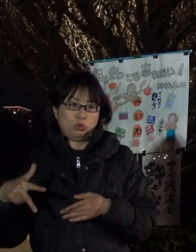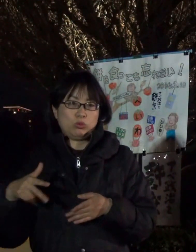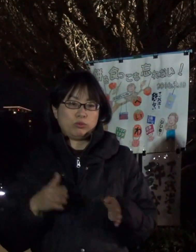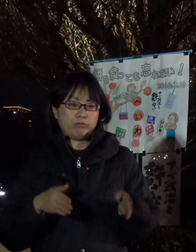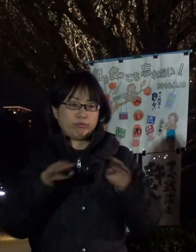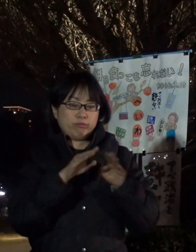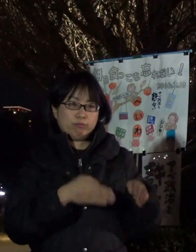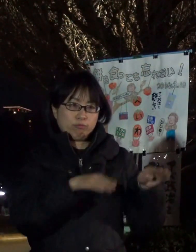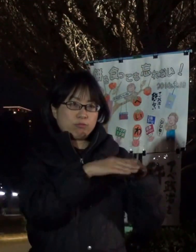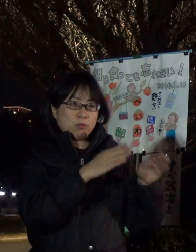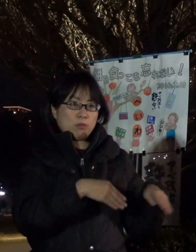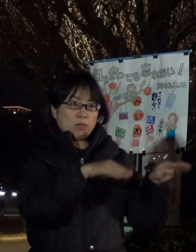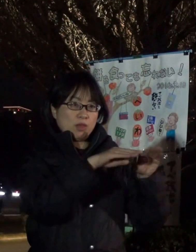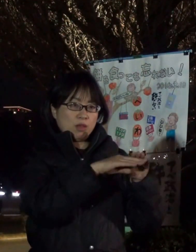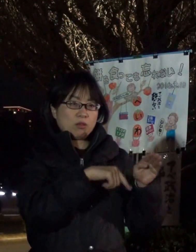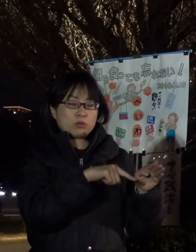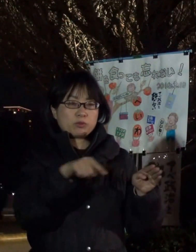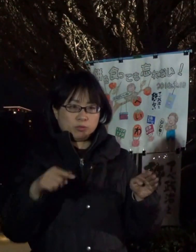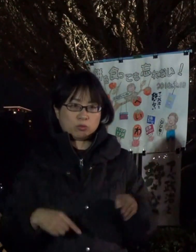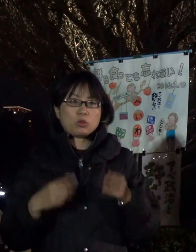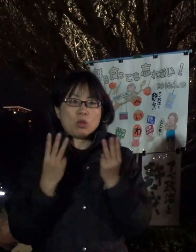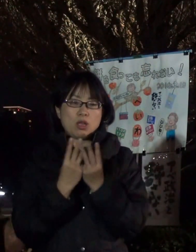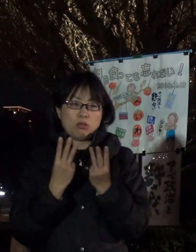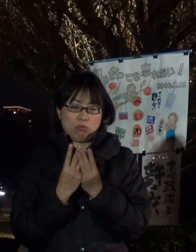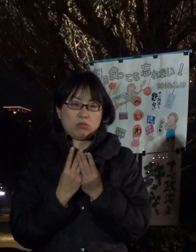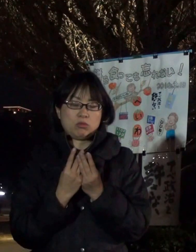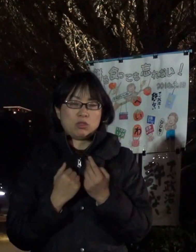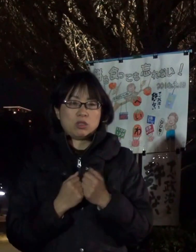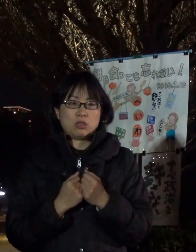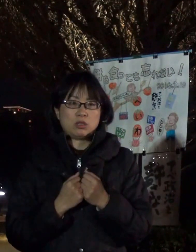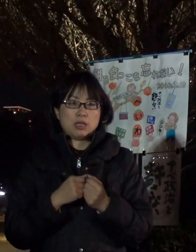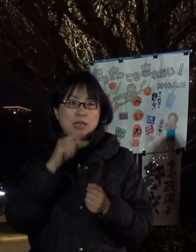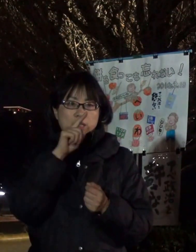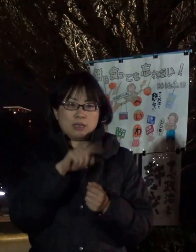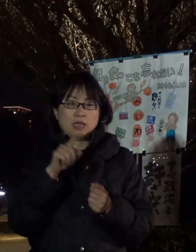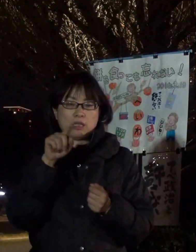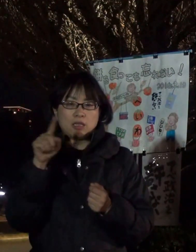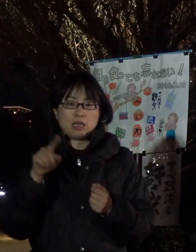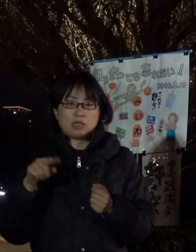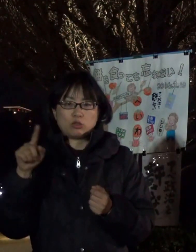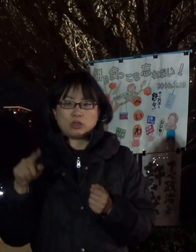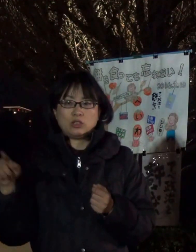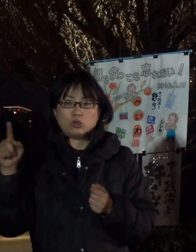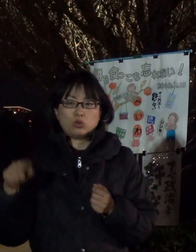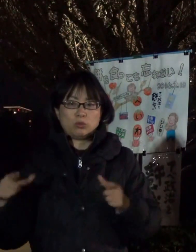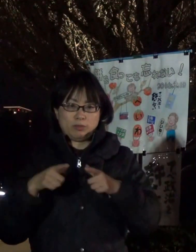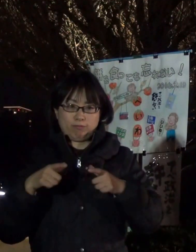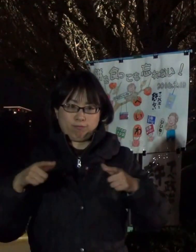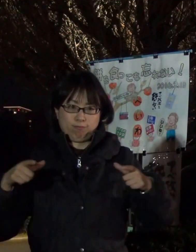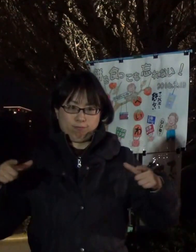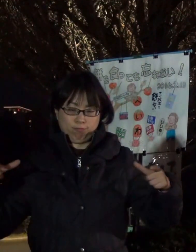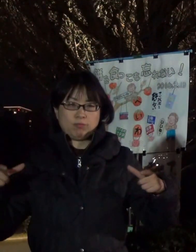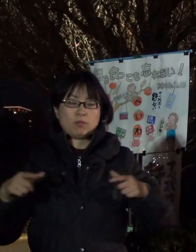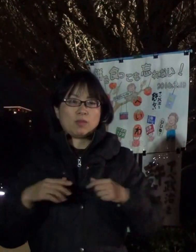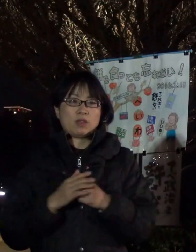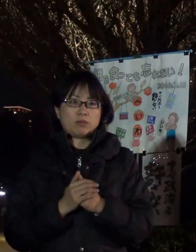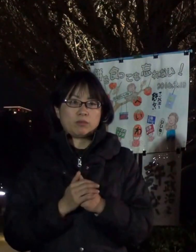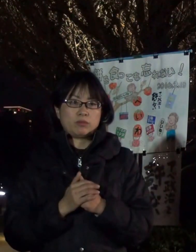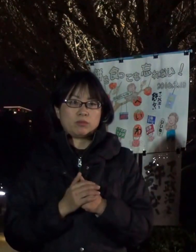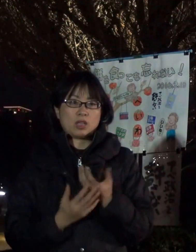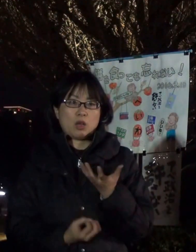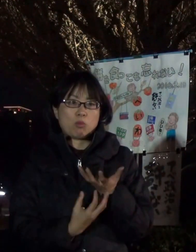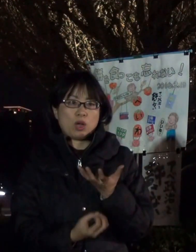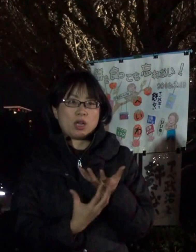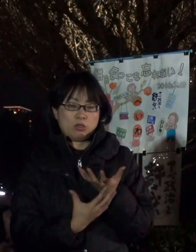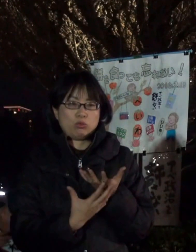ック高性能容器の数は1927基まで増えました。で、あと焼却設備に